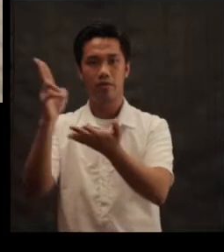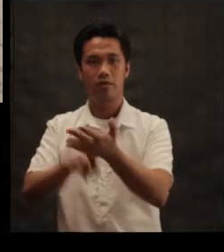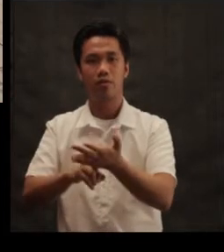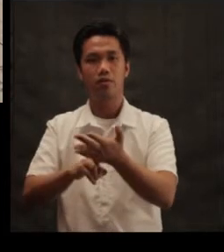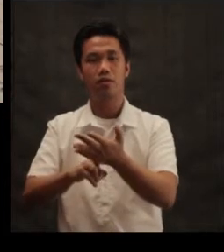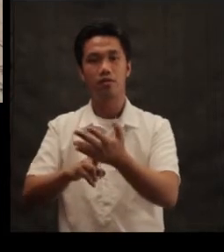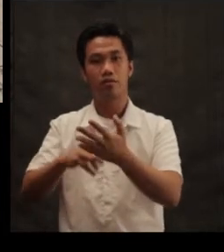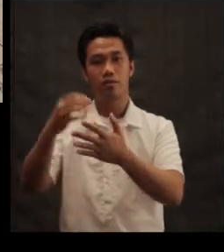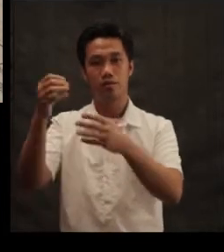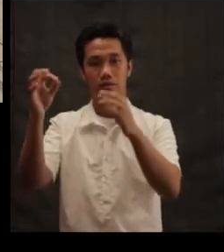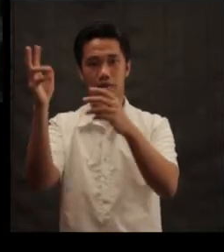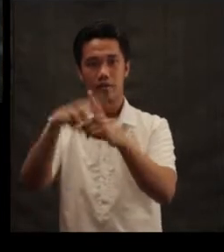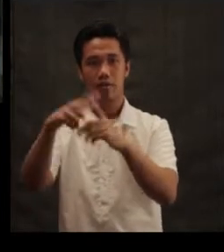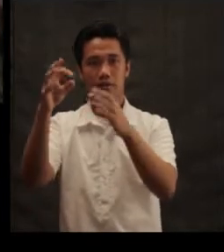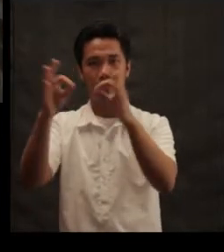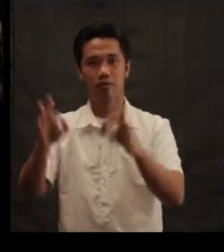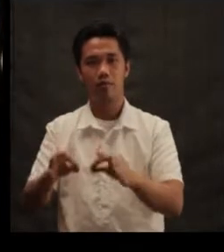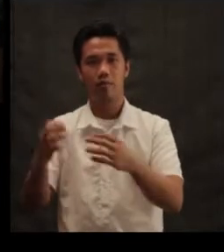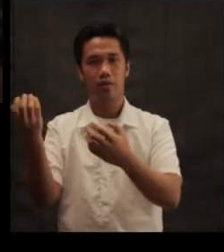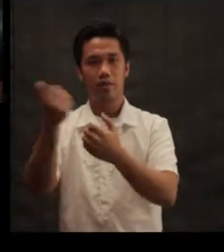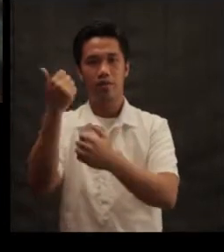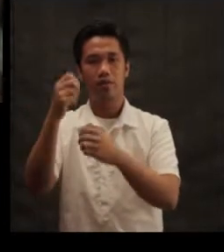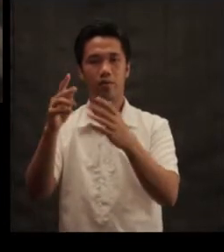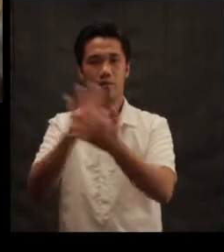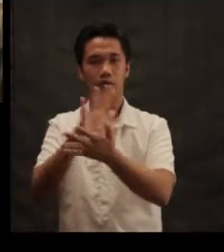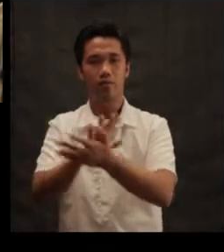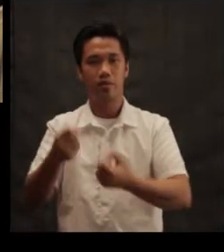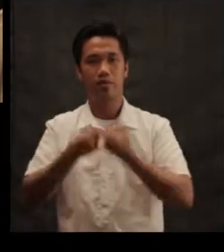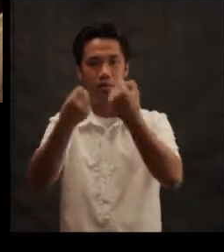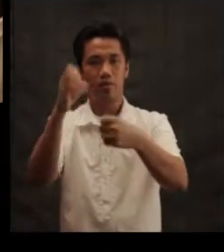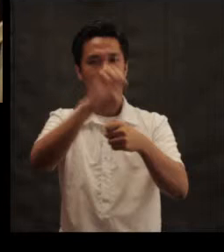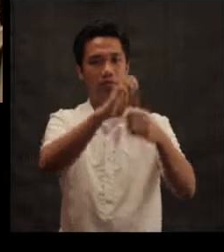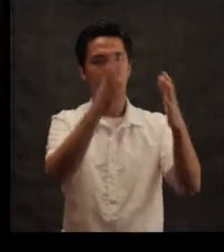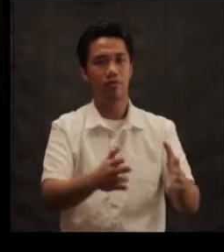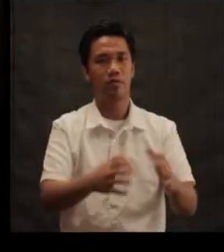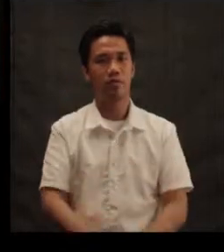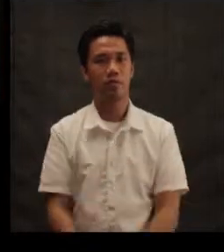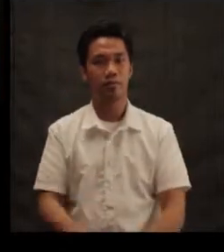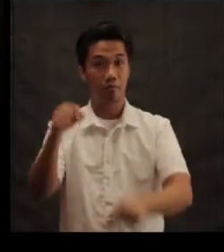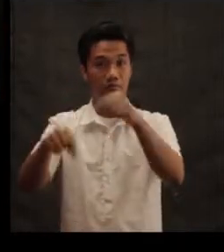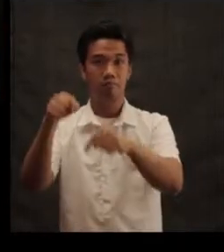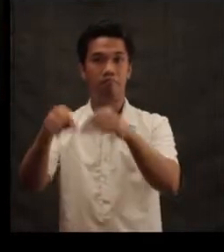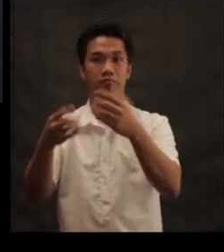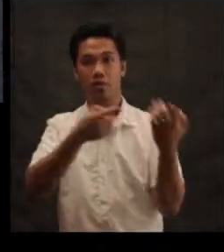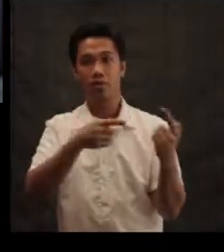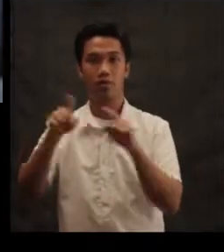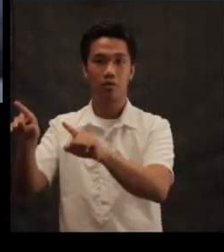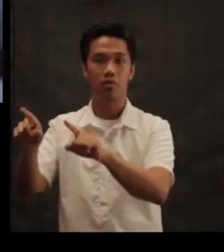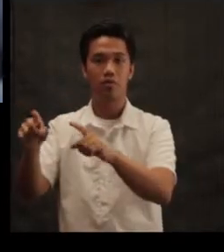section kung saan isusulat ang uri ng tulong na kailangan ng PWD. Lahat ito ay isusumite sa election officer.